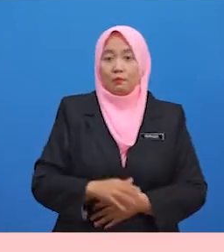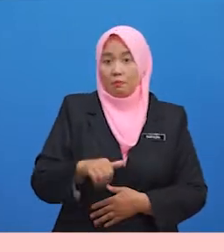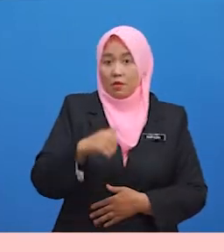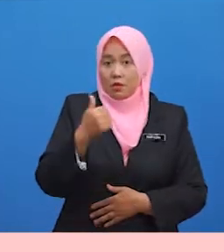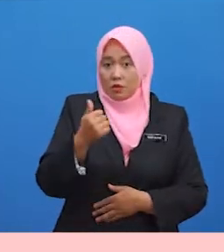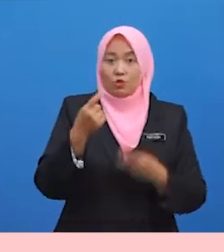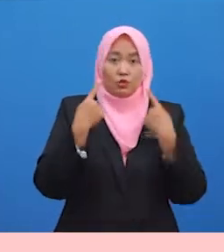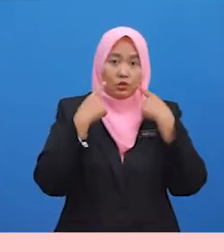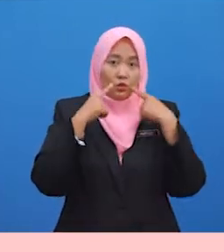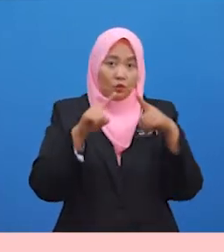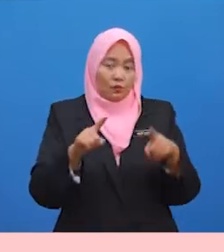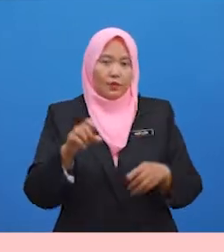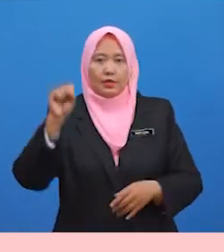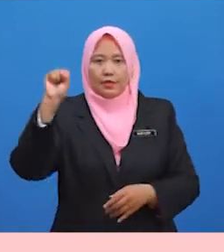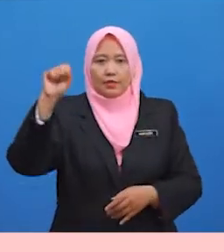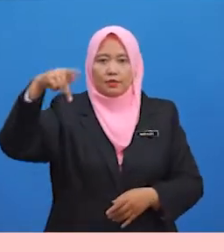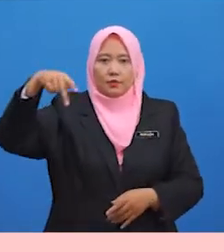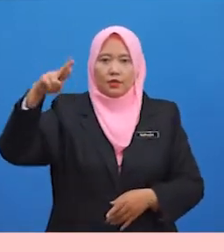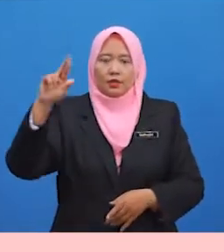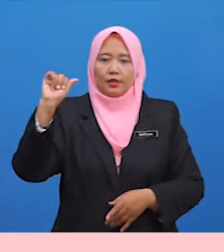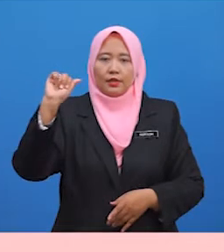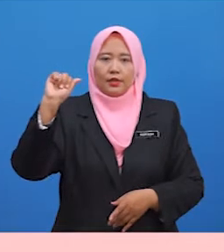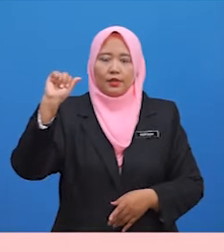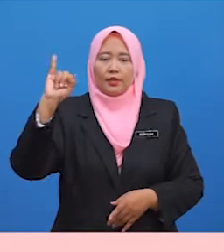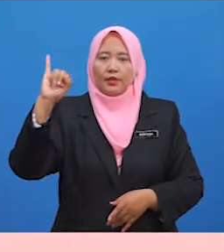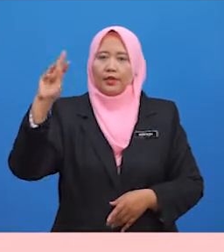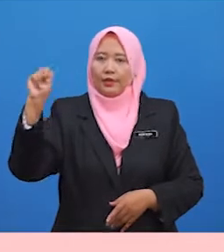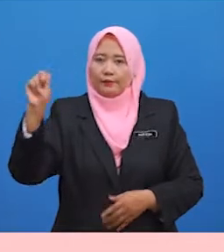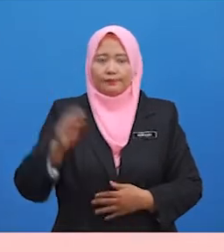Bagus. Jawapannya ialah strain.